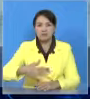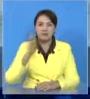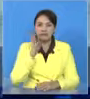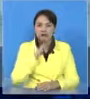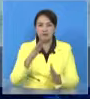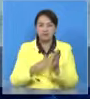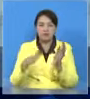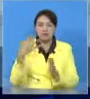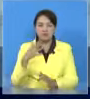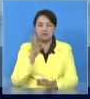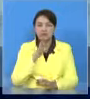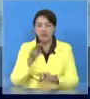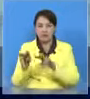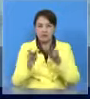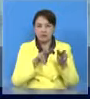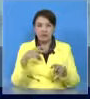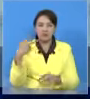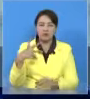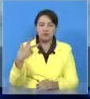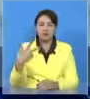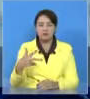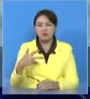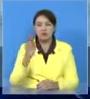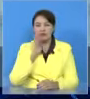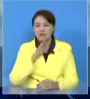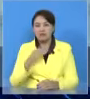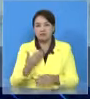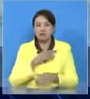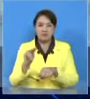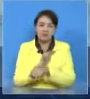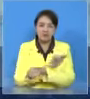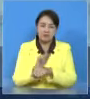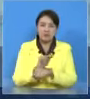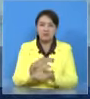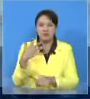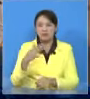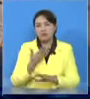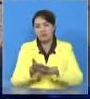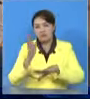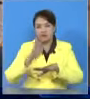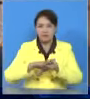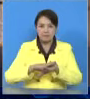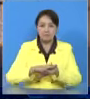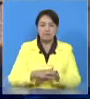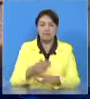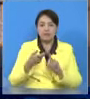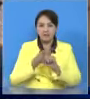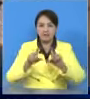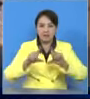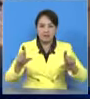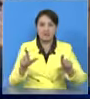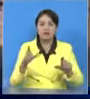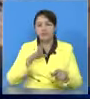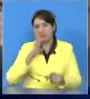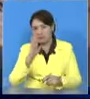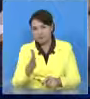95 әйел бақылауда, 33 әйел бізде стационарлық емде. Бесеуінің жағдайы ауыр. Індет мектептерді де айналып